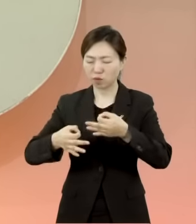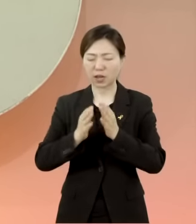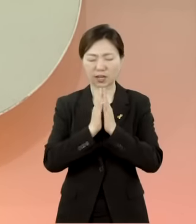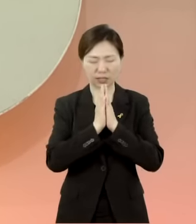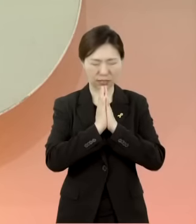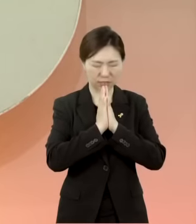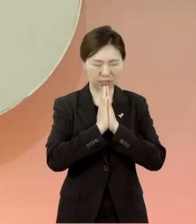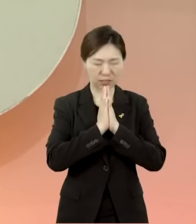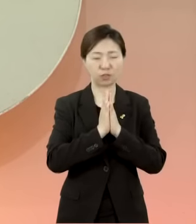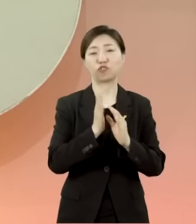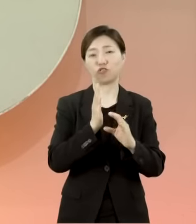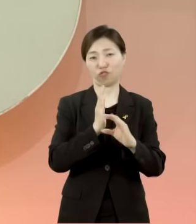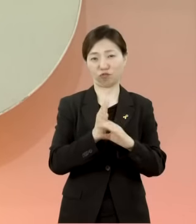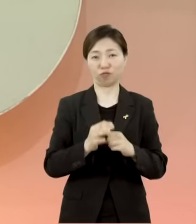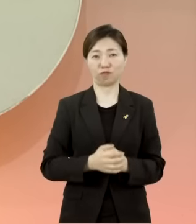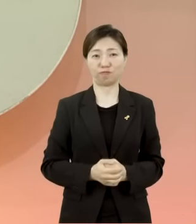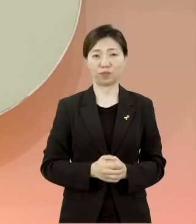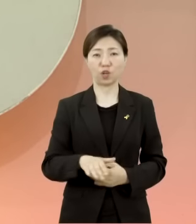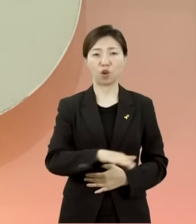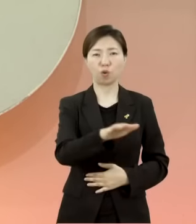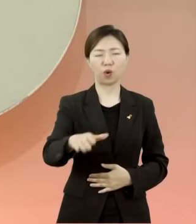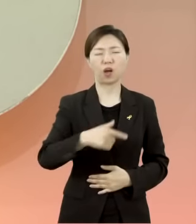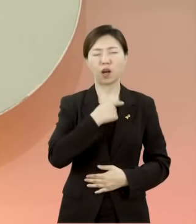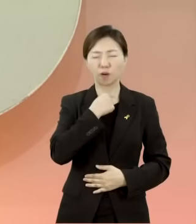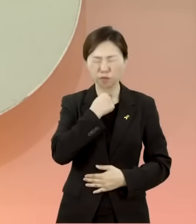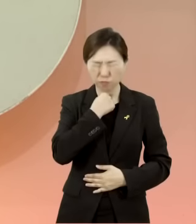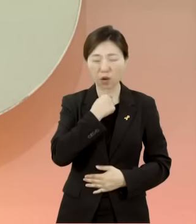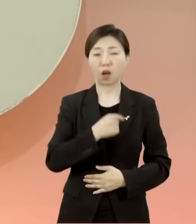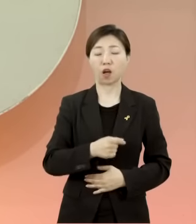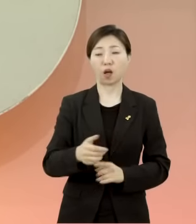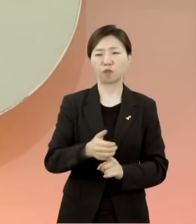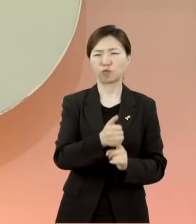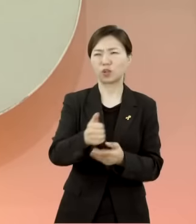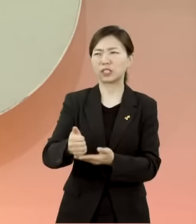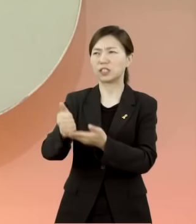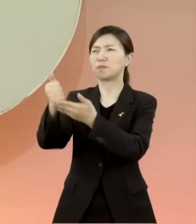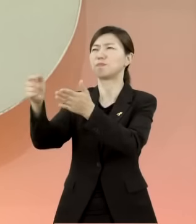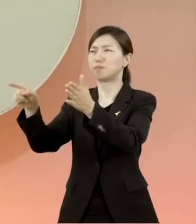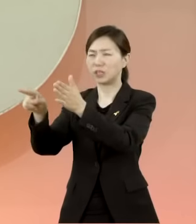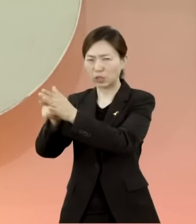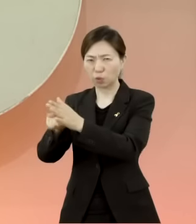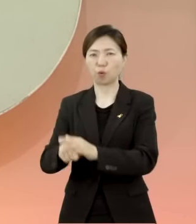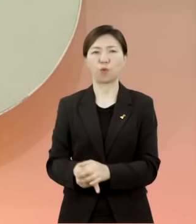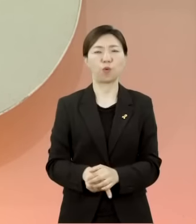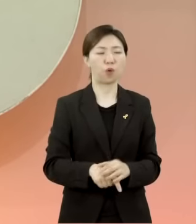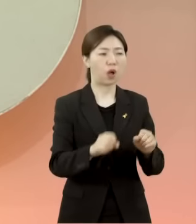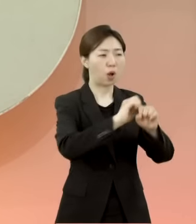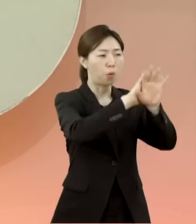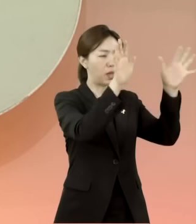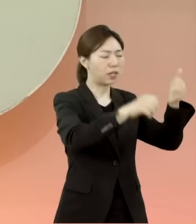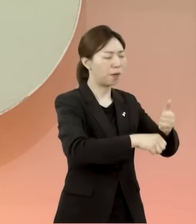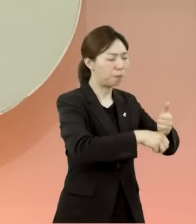우리가 간절하게 부처님께 의지하고 간절하게 관세음보살